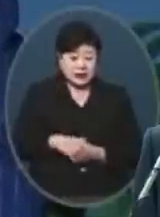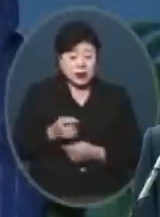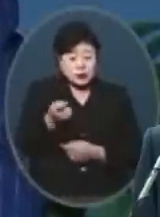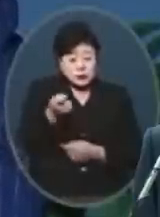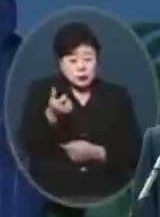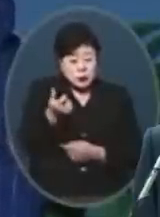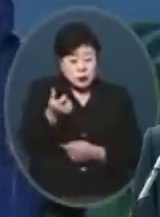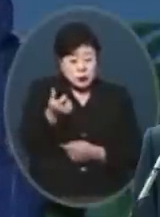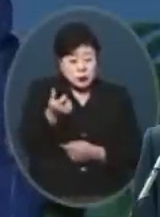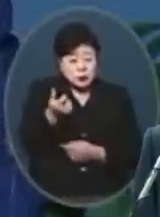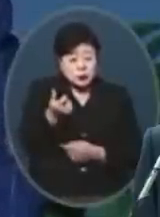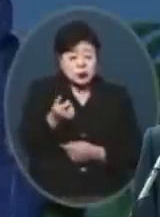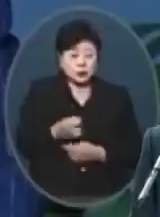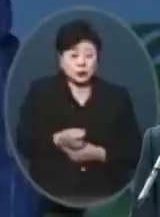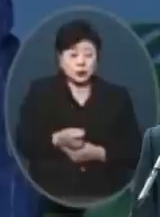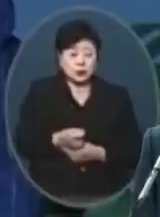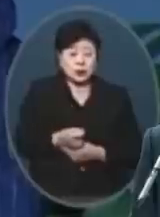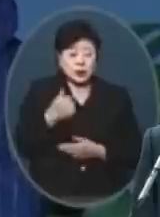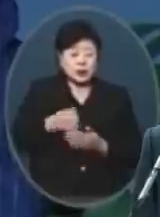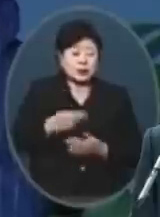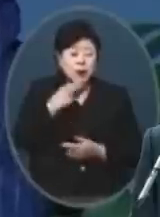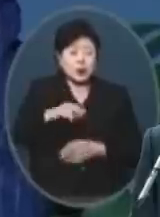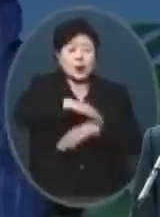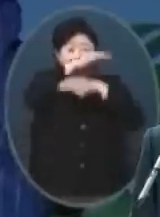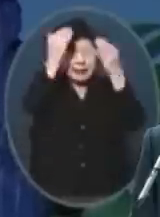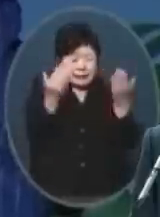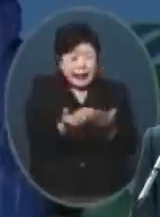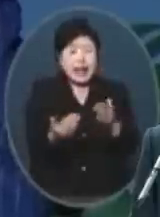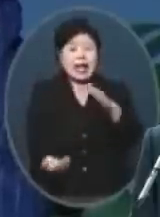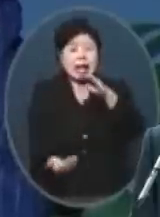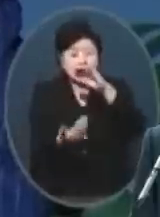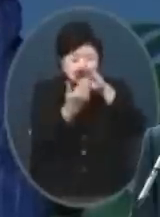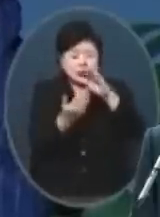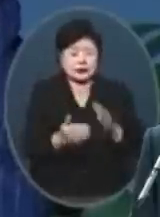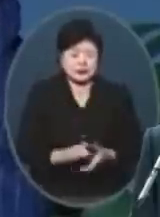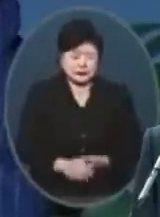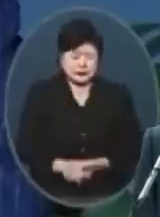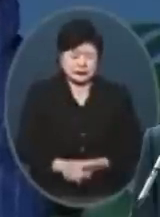조그마한 것도 남겨놓은 것이 없어요. 내가 다 이루었다.